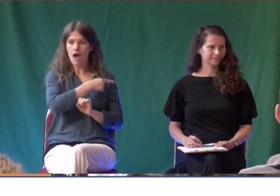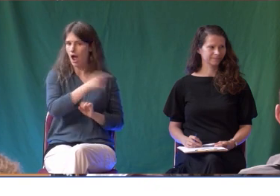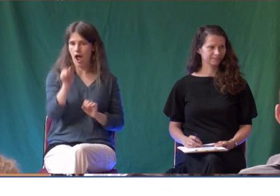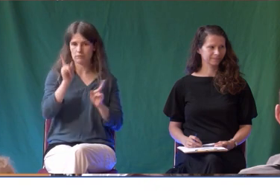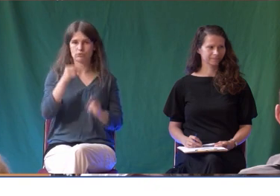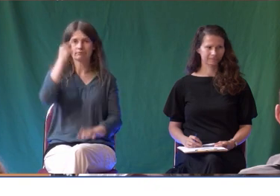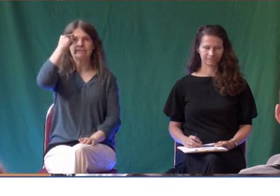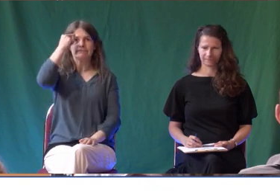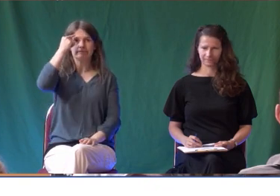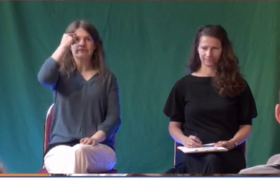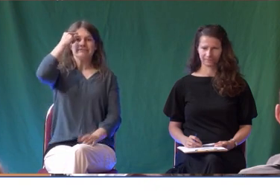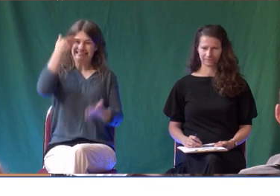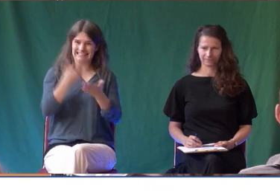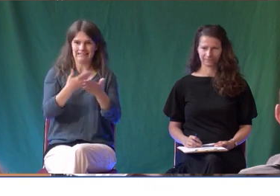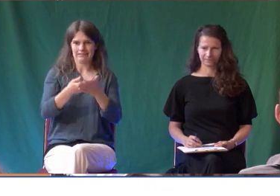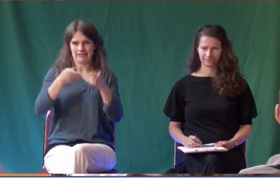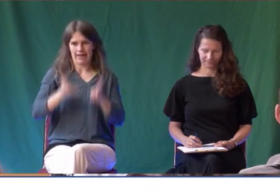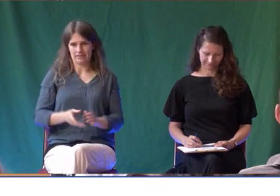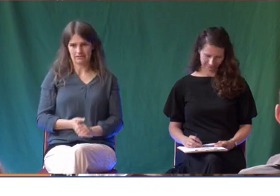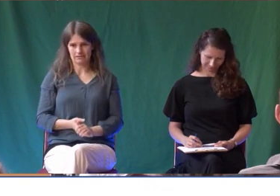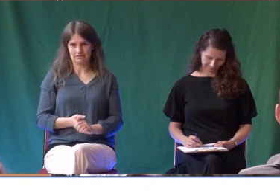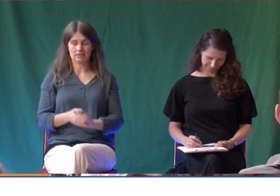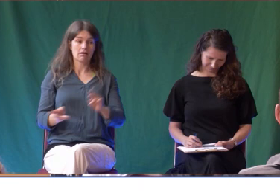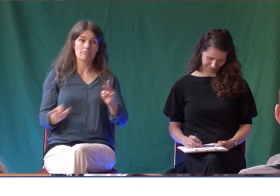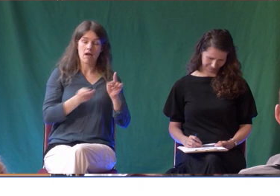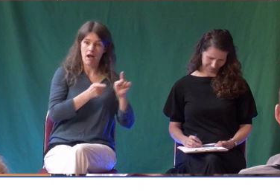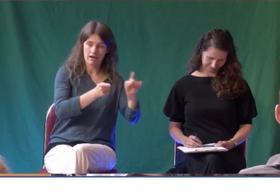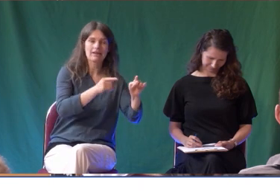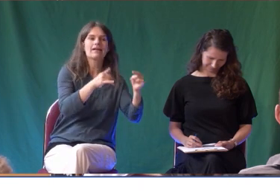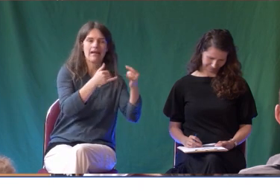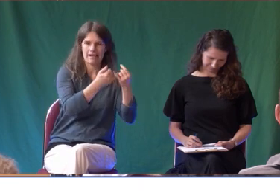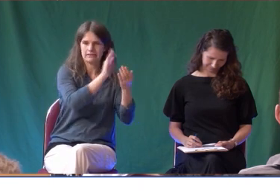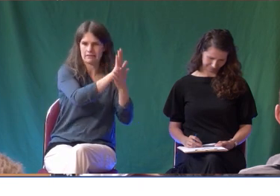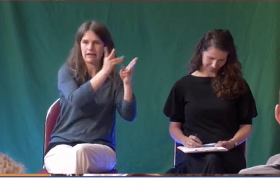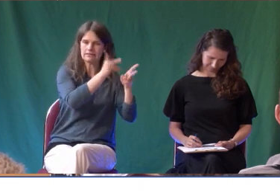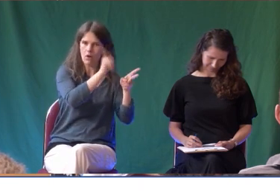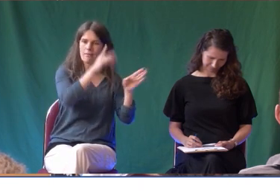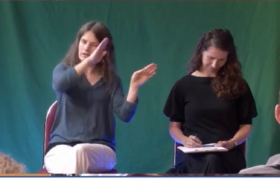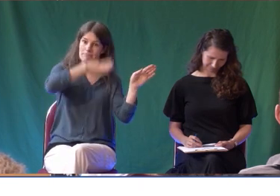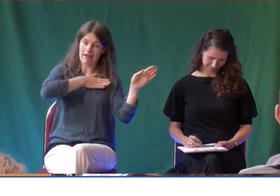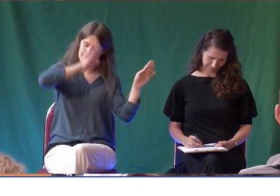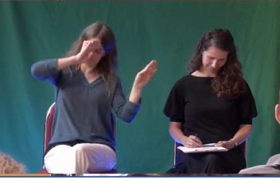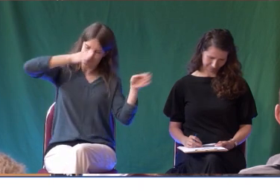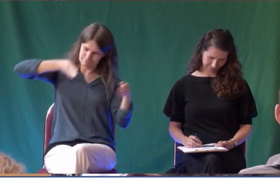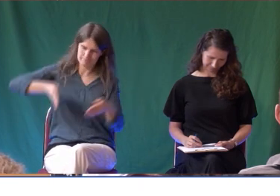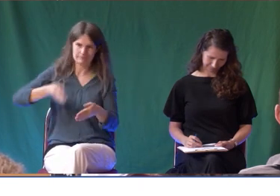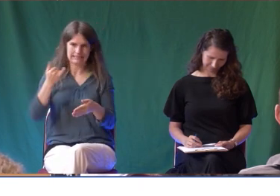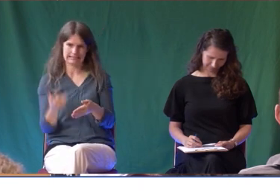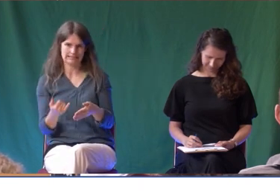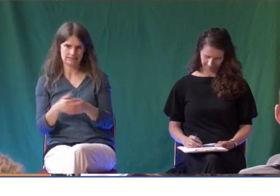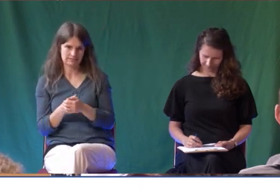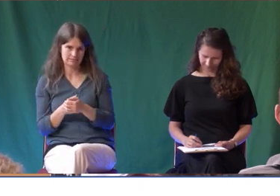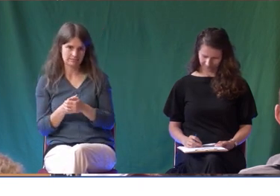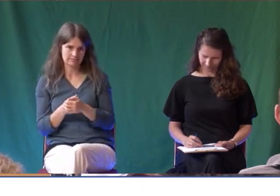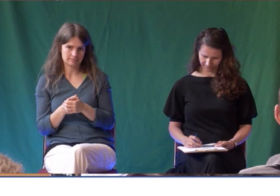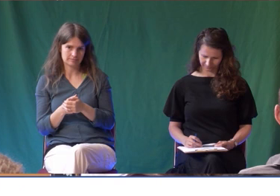auch für die Rechte von den Eltern aber vor allem für die Rechte von Kindern nicht